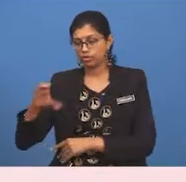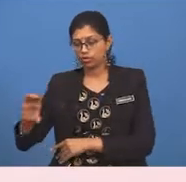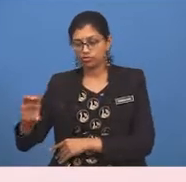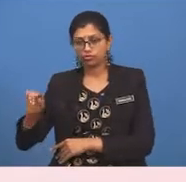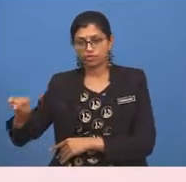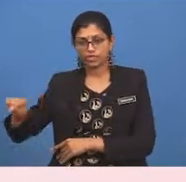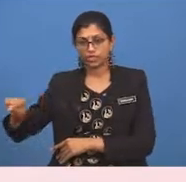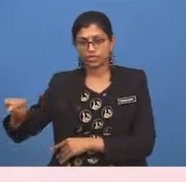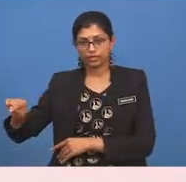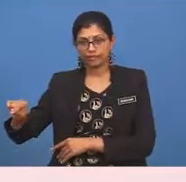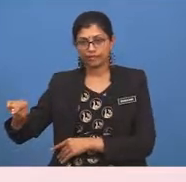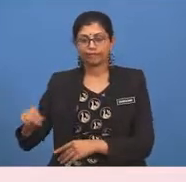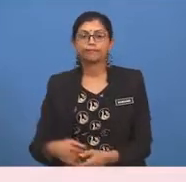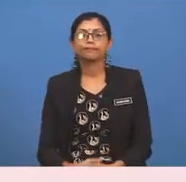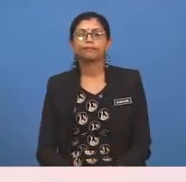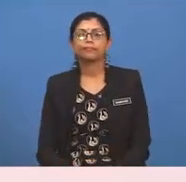100%.